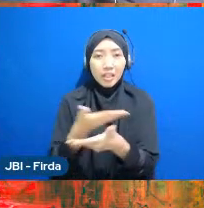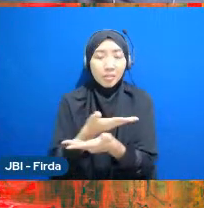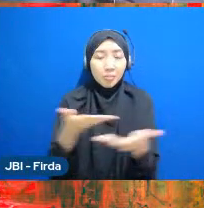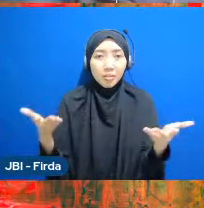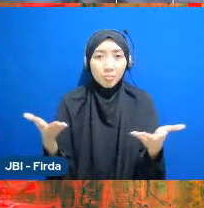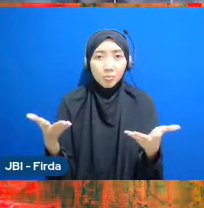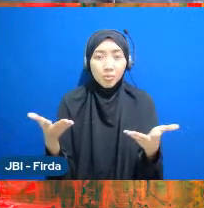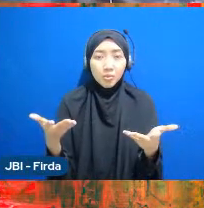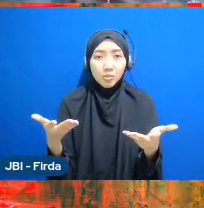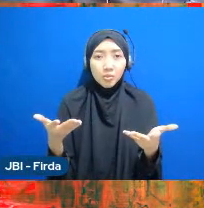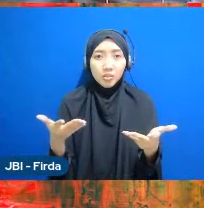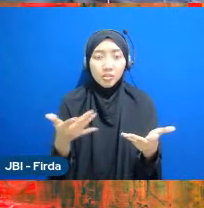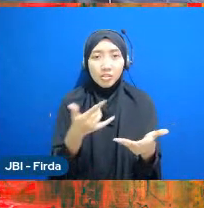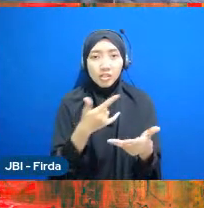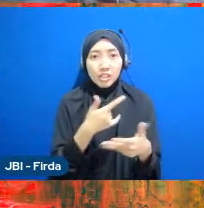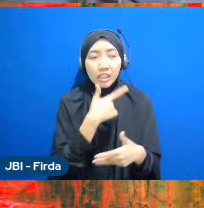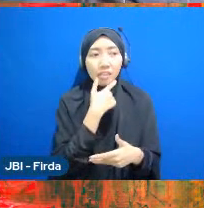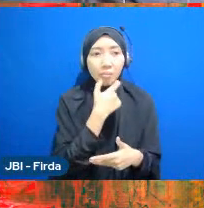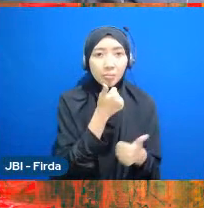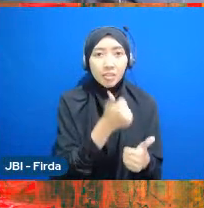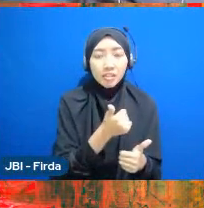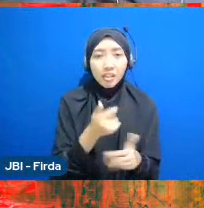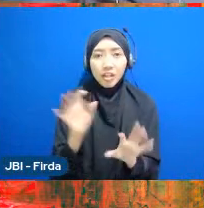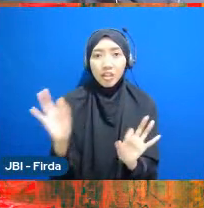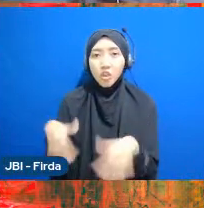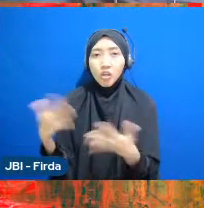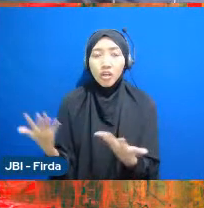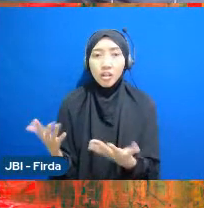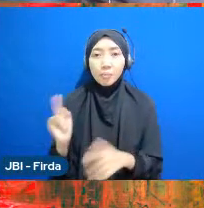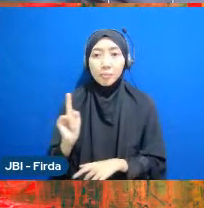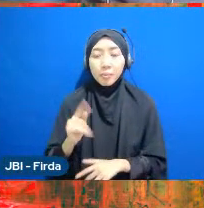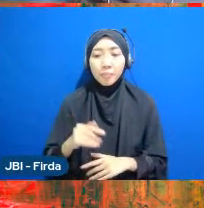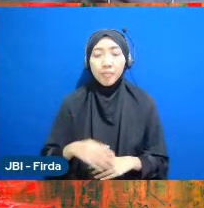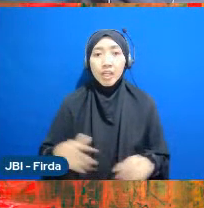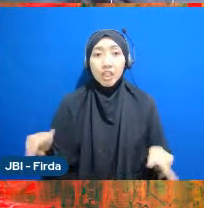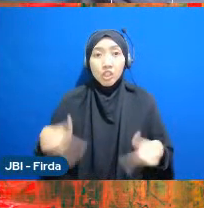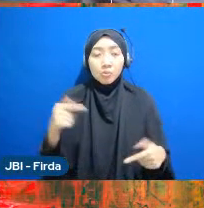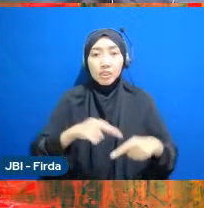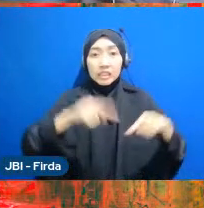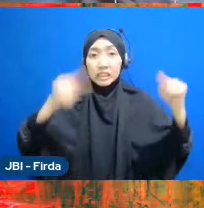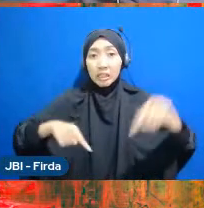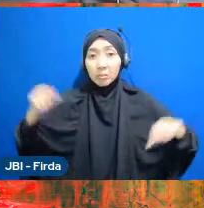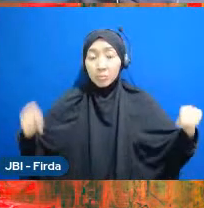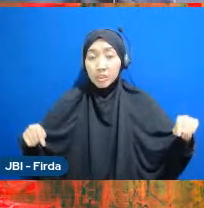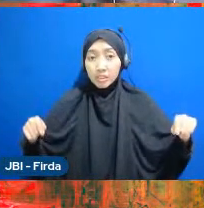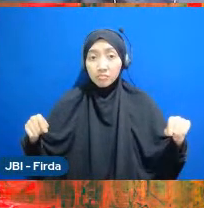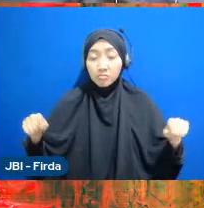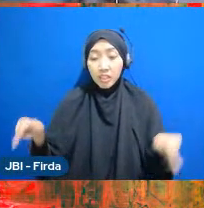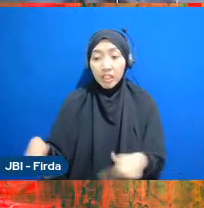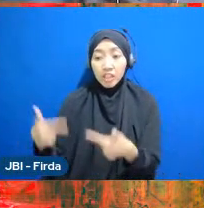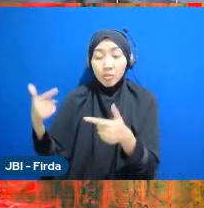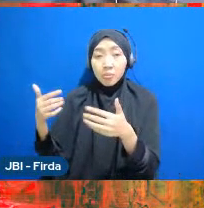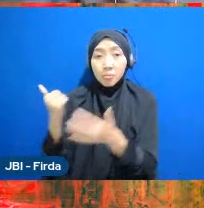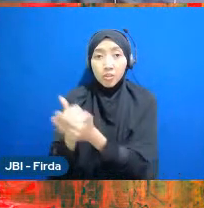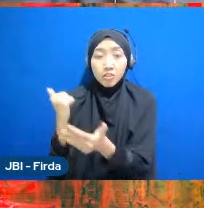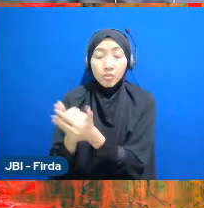dia duga maupun tidak terduga. Karena kehidupan itu sangat dinamis, dan kehidupan itu